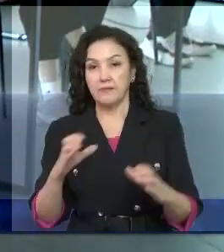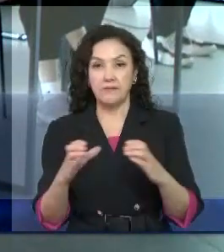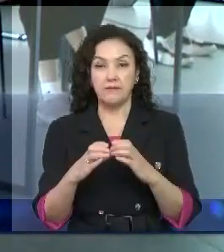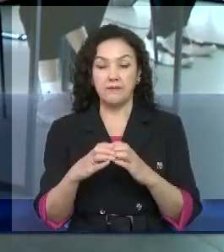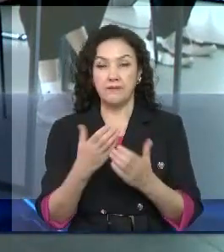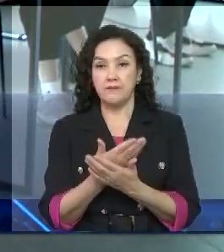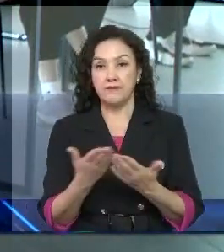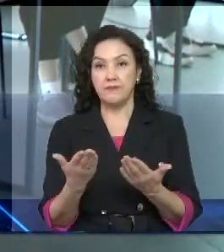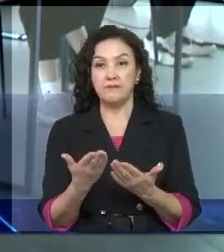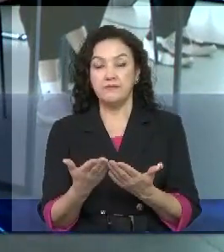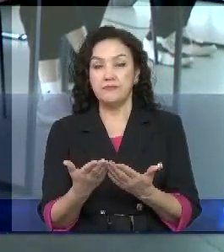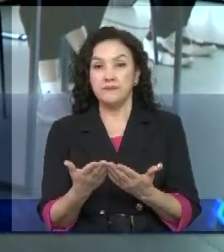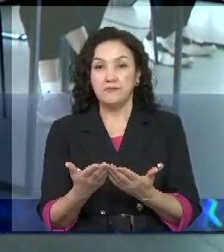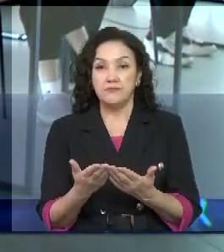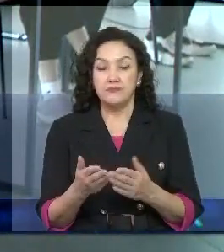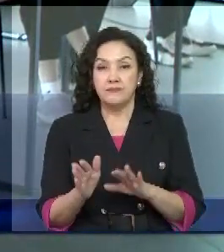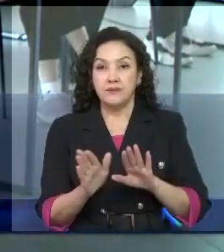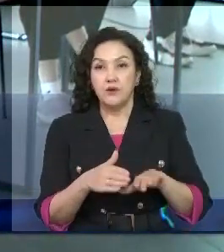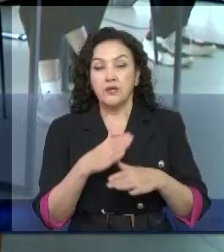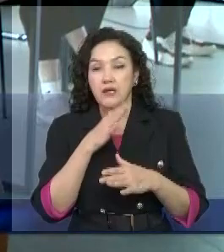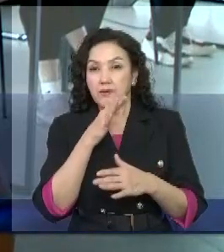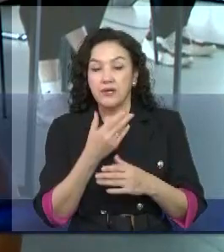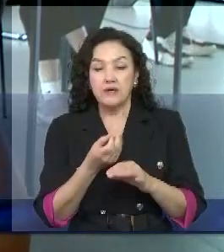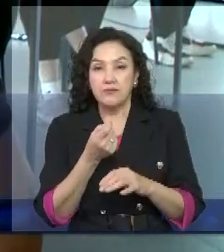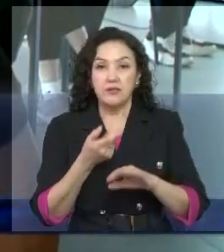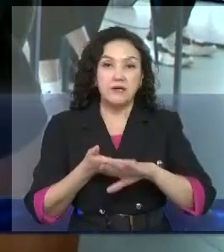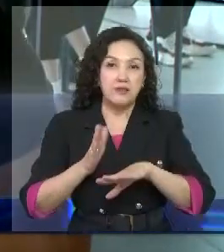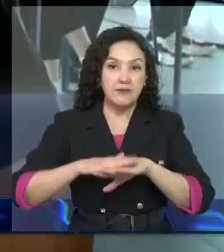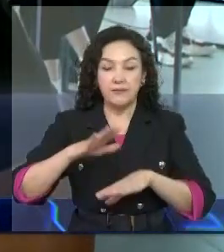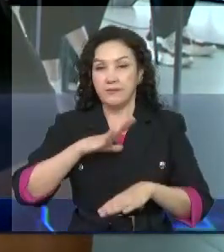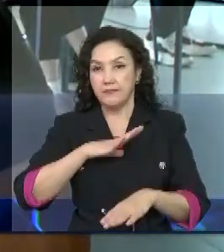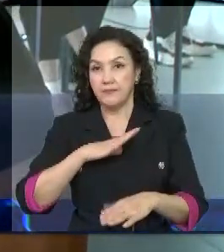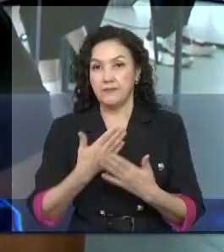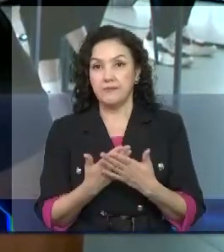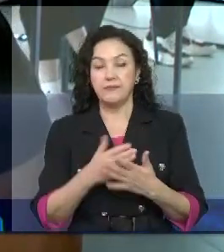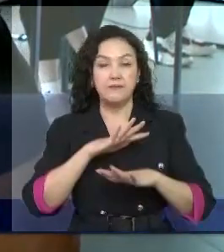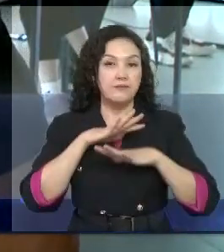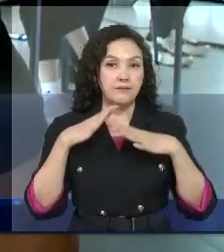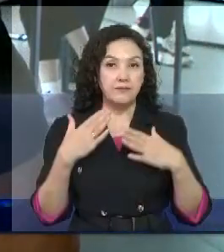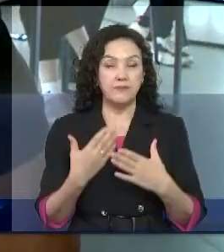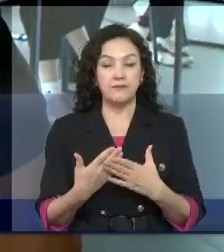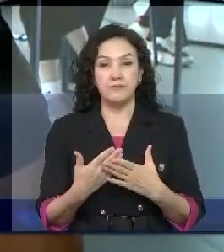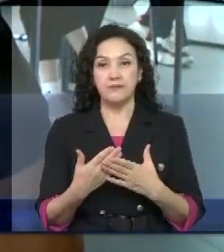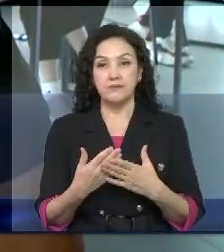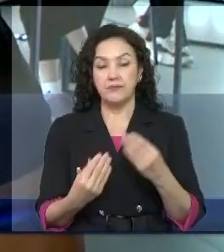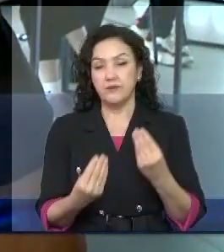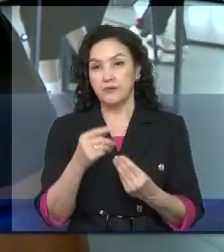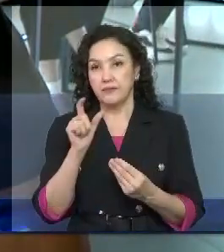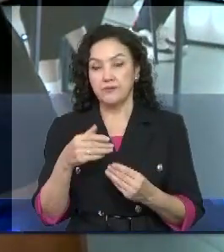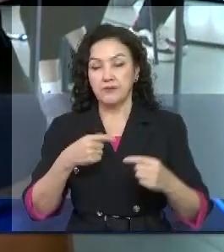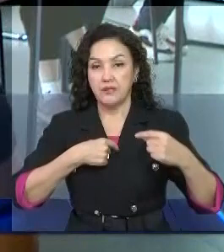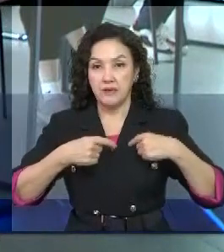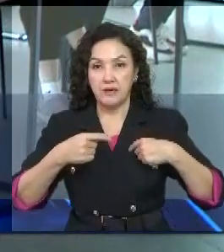болсақ, олар өткен кезеңде шамалы бізге қиында болды. Көп деген ойыншылар жарақат